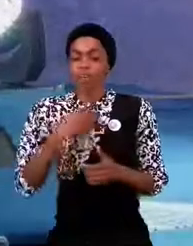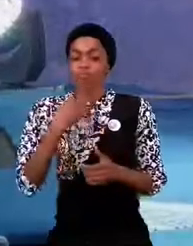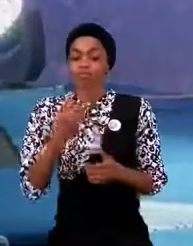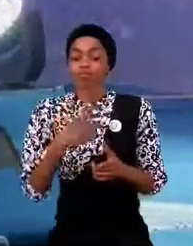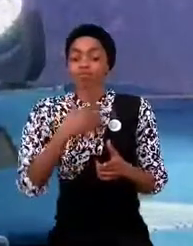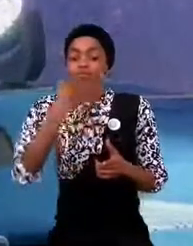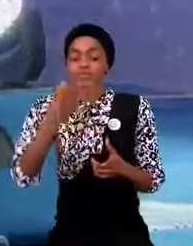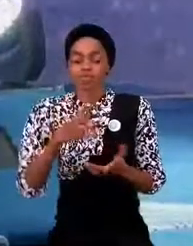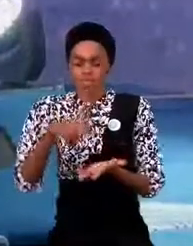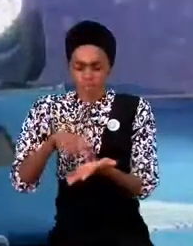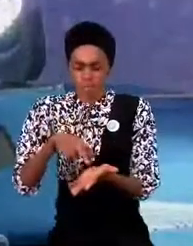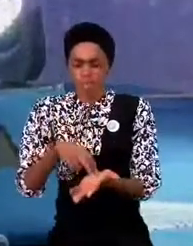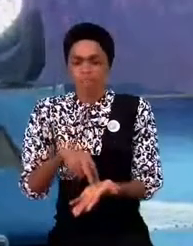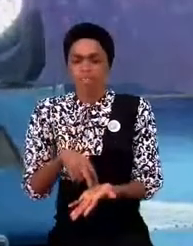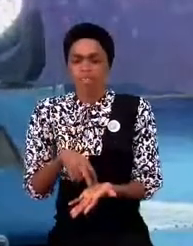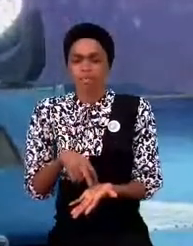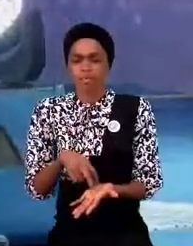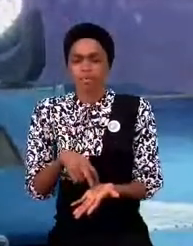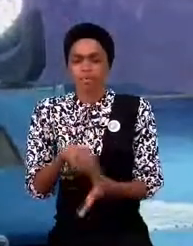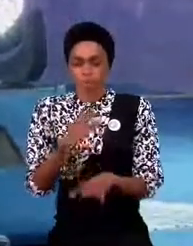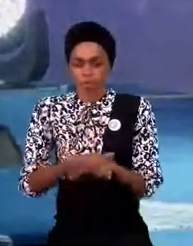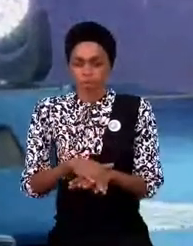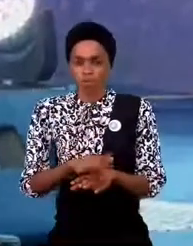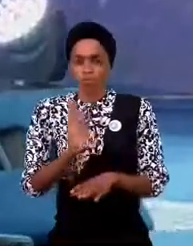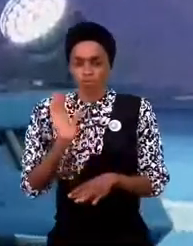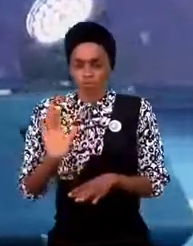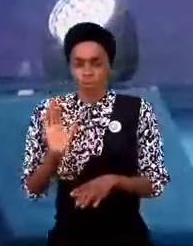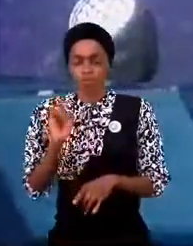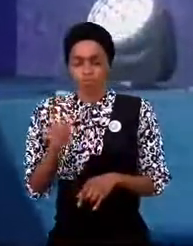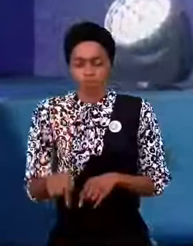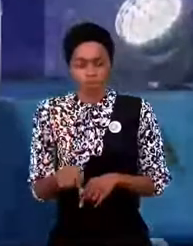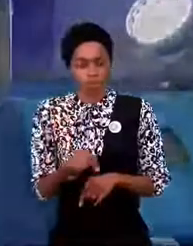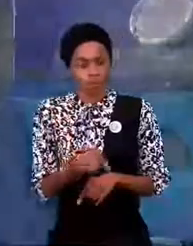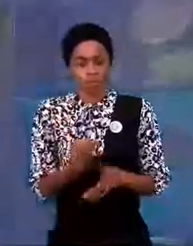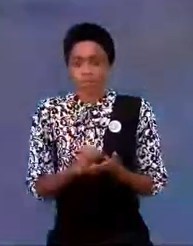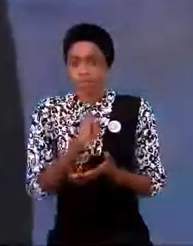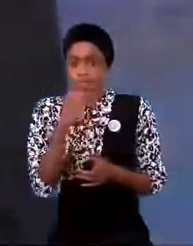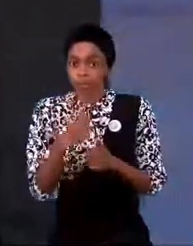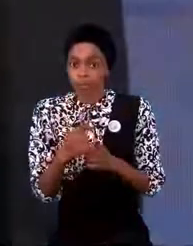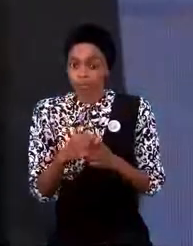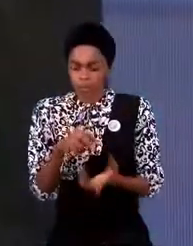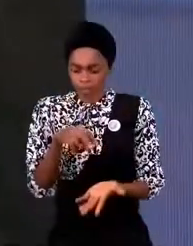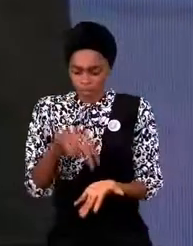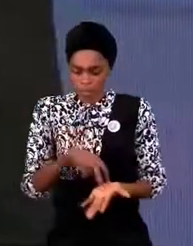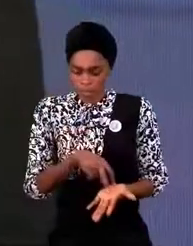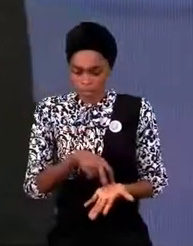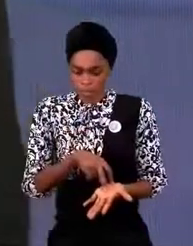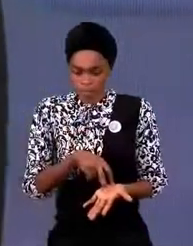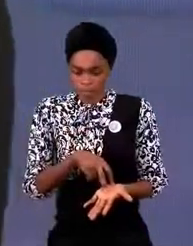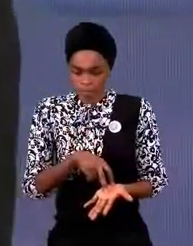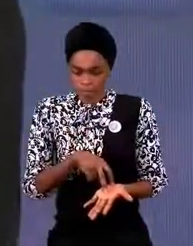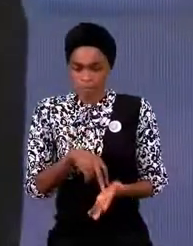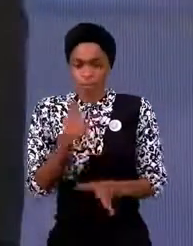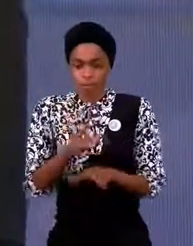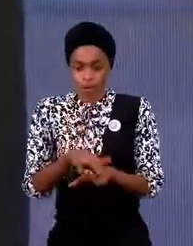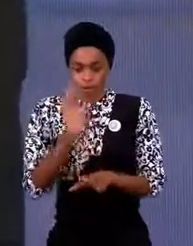Ça, c'est la parole. « Lève-toi droit sur tes pieds. » C'est ce que je vais dire aux paralytiques